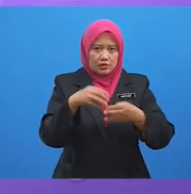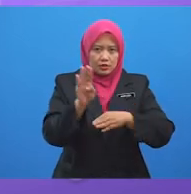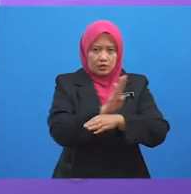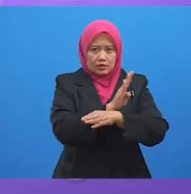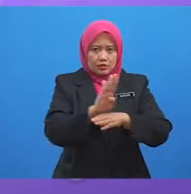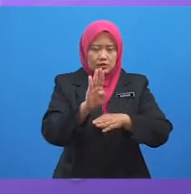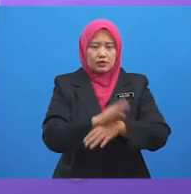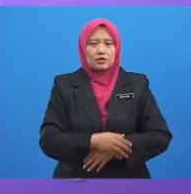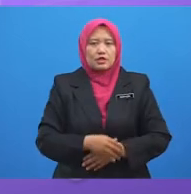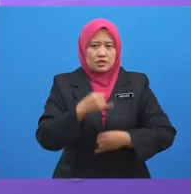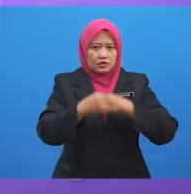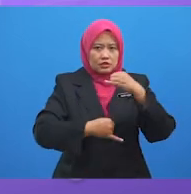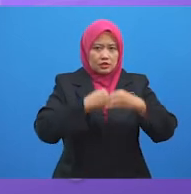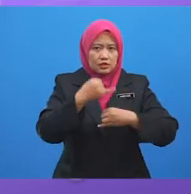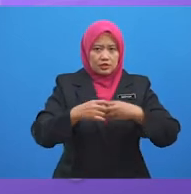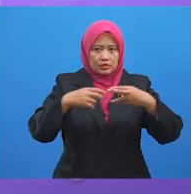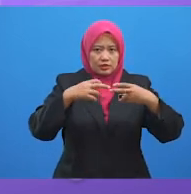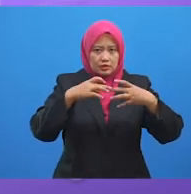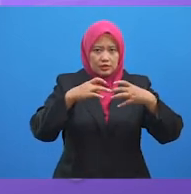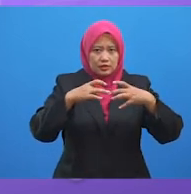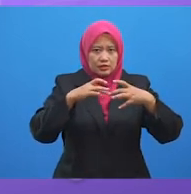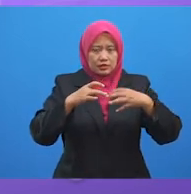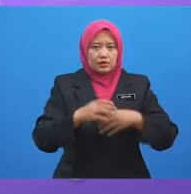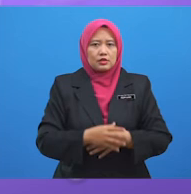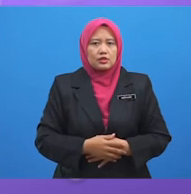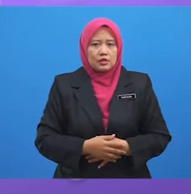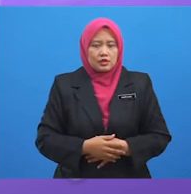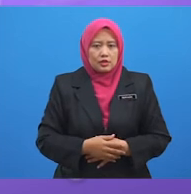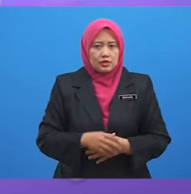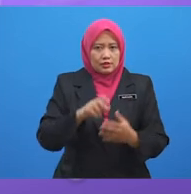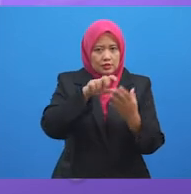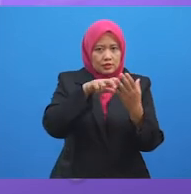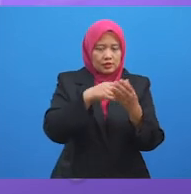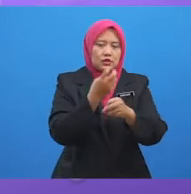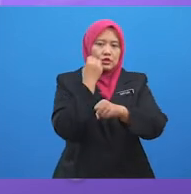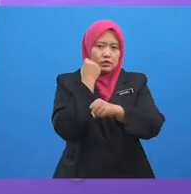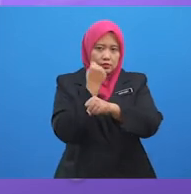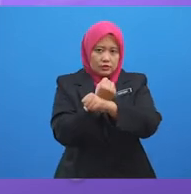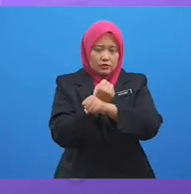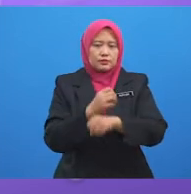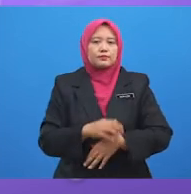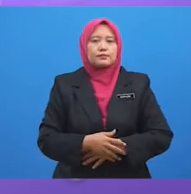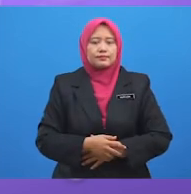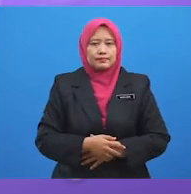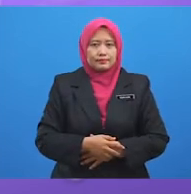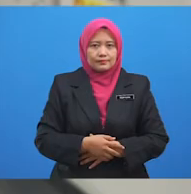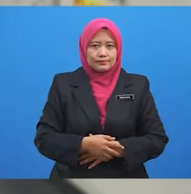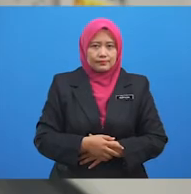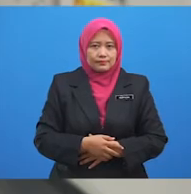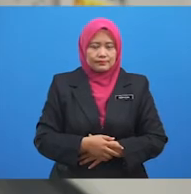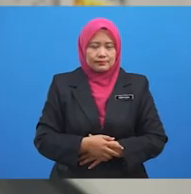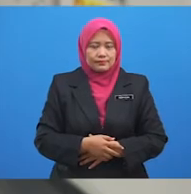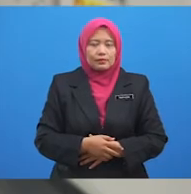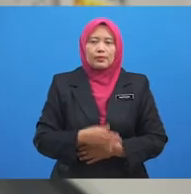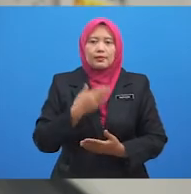perindustrian, penjanaan tenaga elektrik, arkeologi dan geologi.